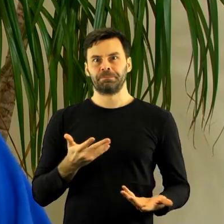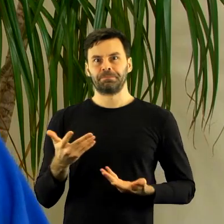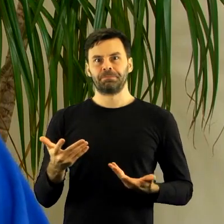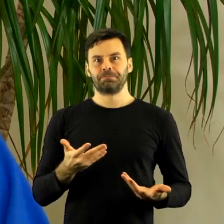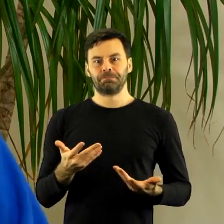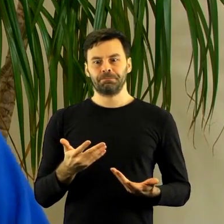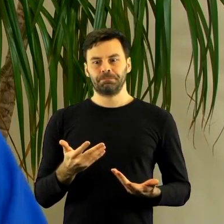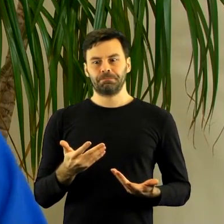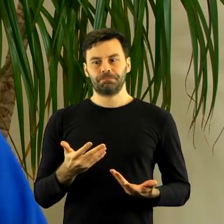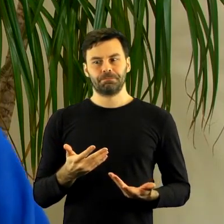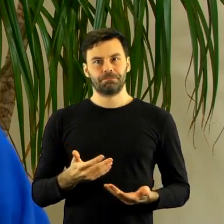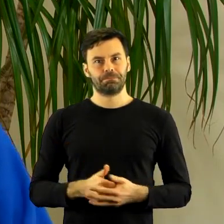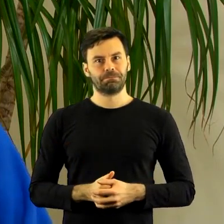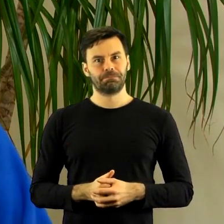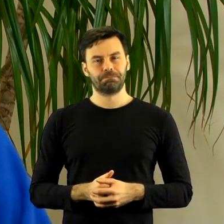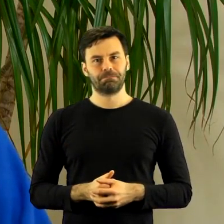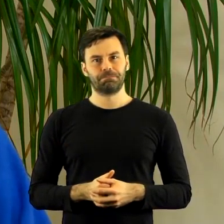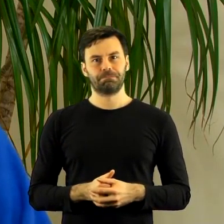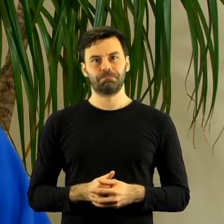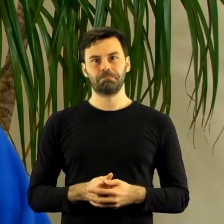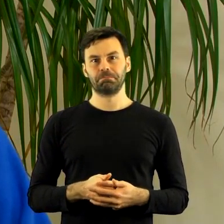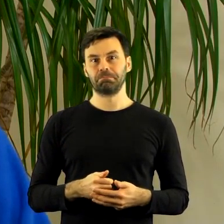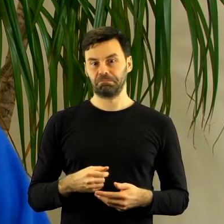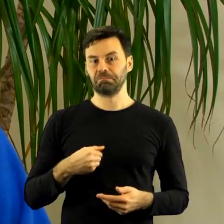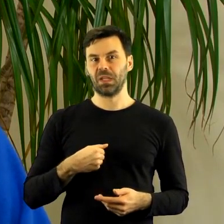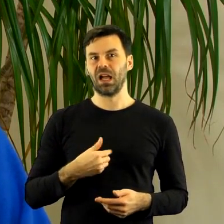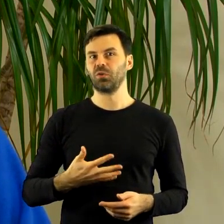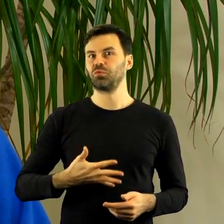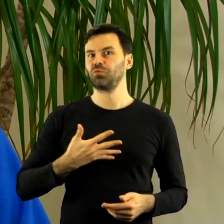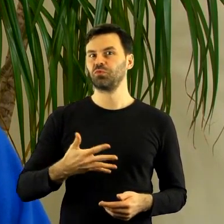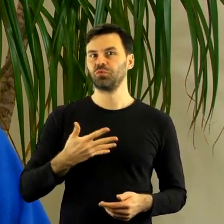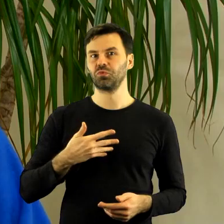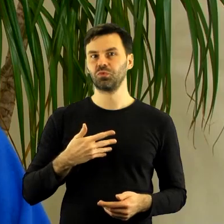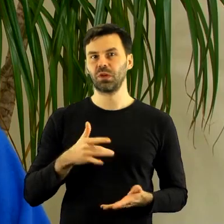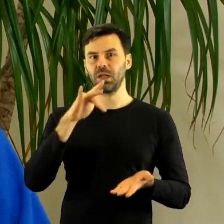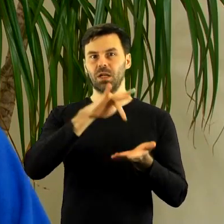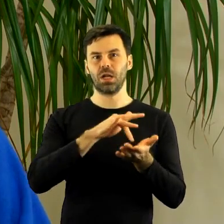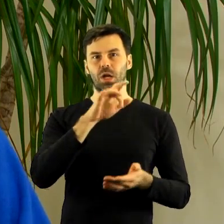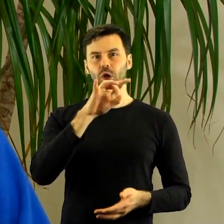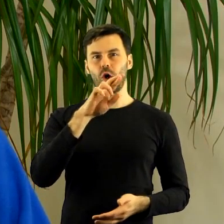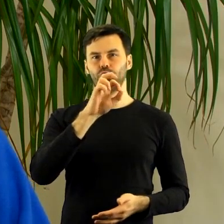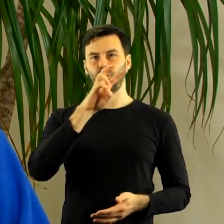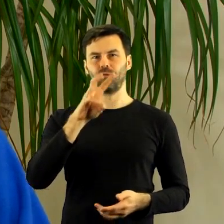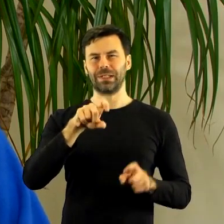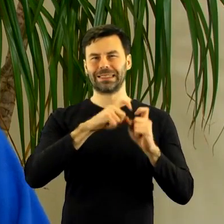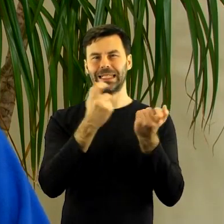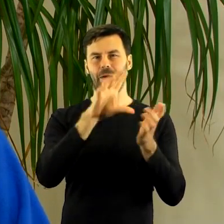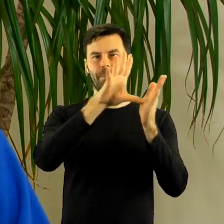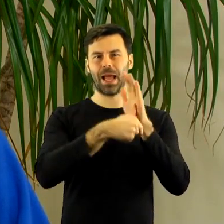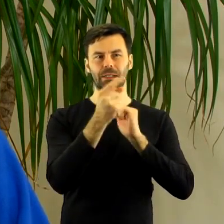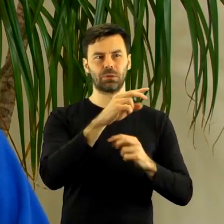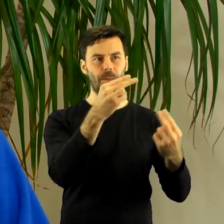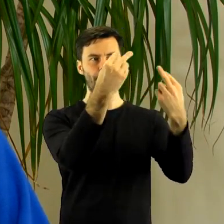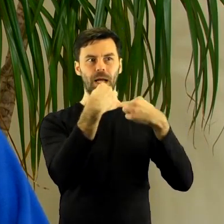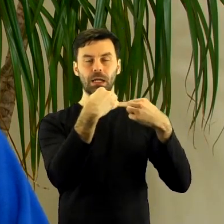żebyśmy ptali. Fora z wygranej trwała w noc wyborczą może ze dwie godziny, a potem to